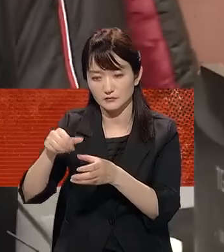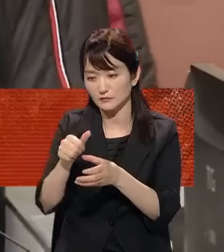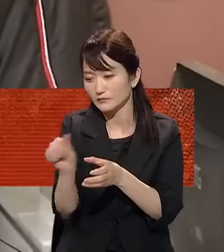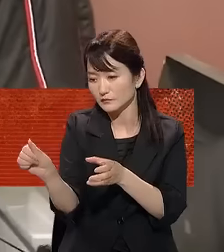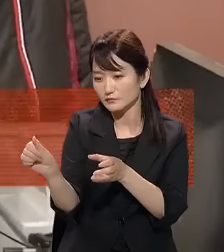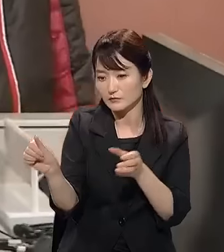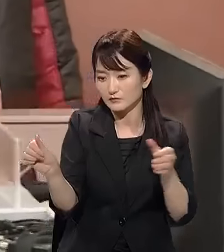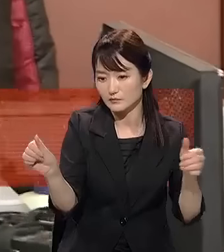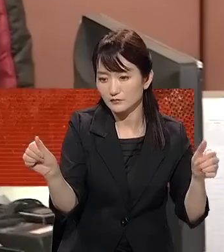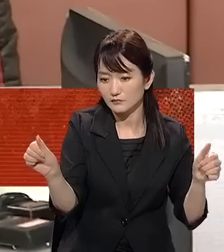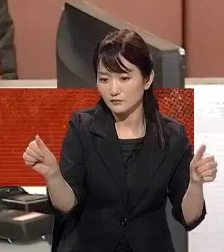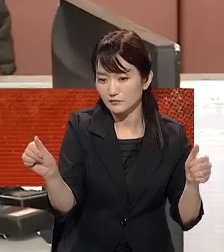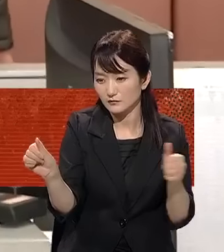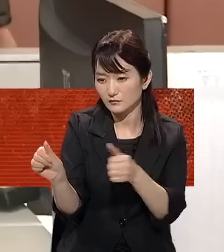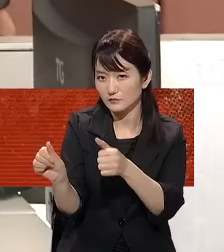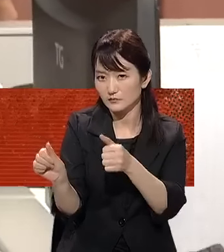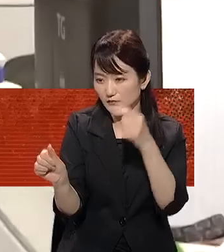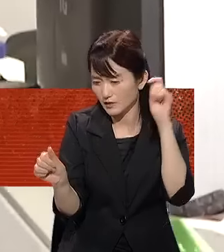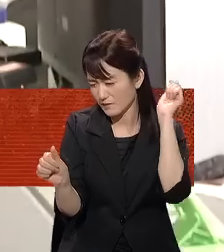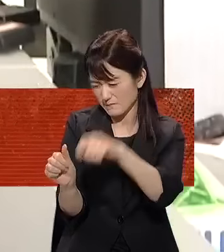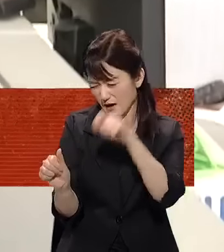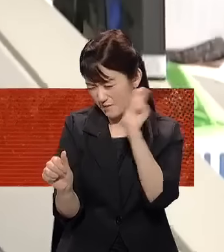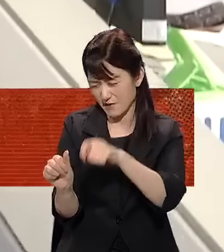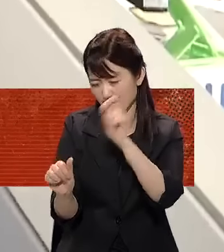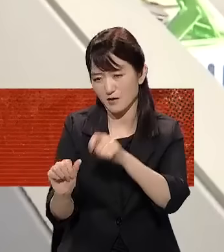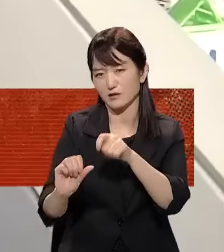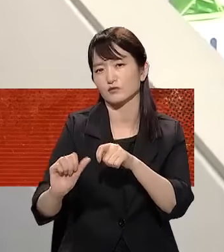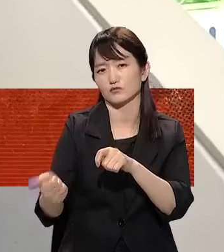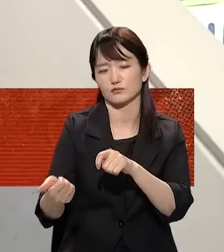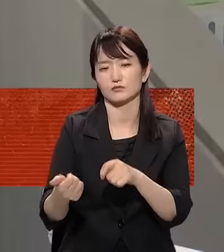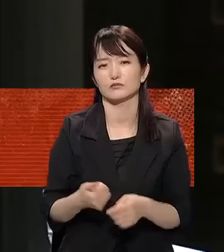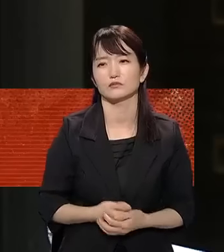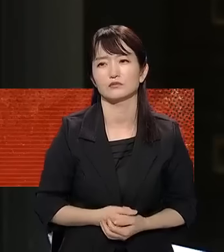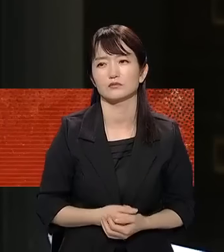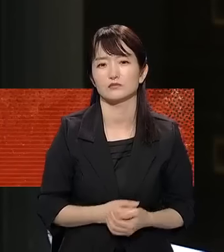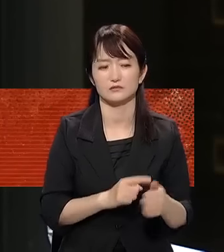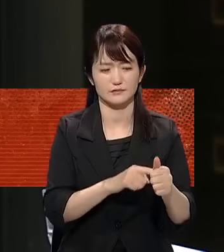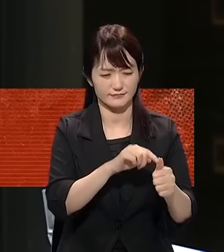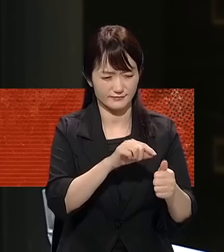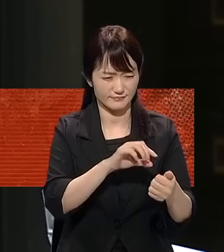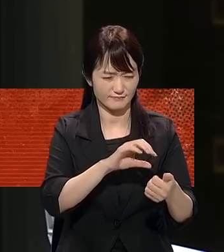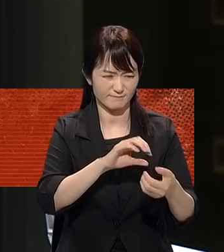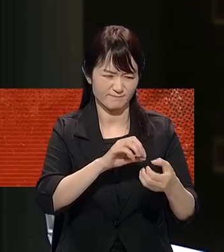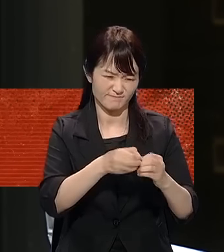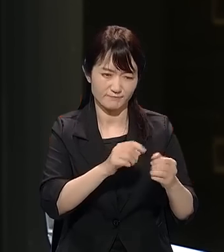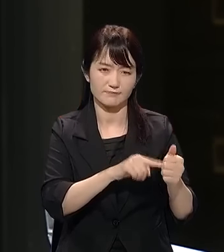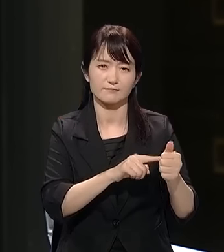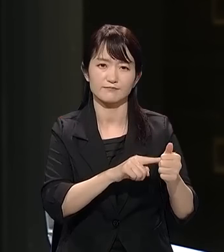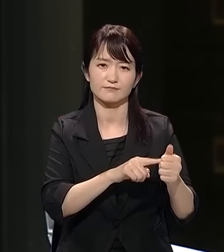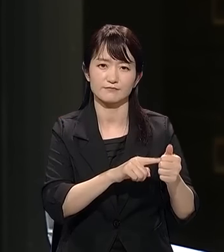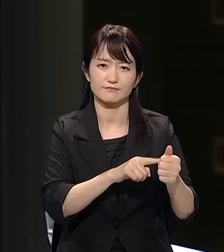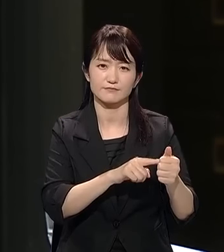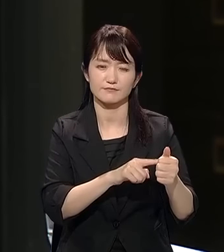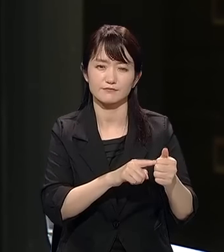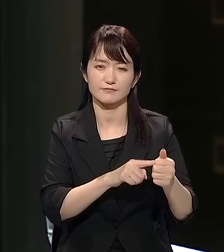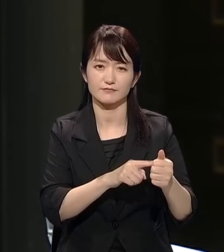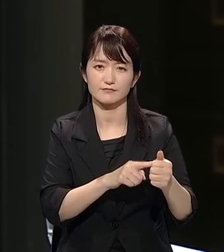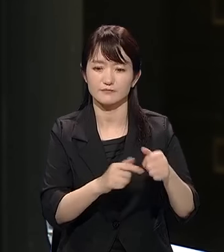12차례나 장인의 머리를 내리쳐서 살해했습니다 자이 이 폐륜 안씨 범행 이유에 대해서 직접